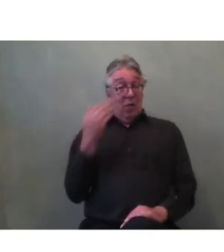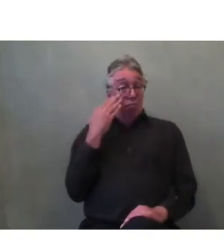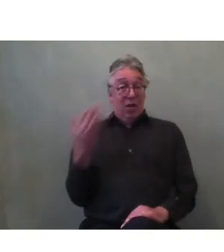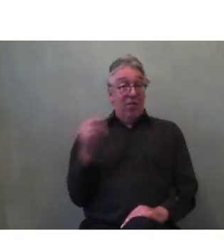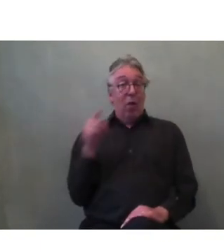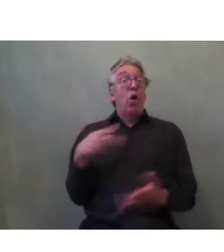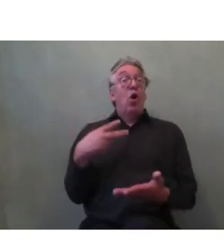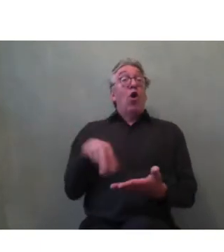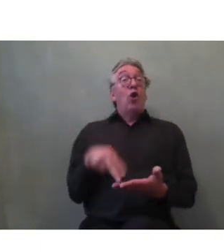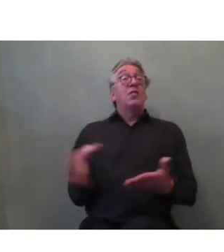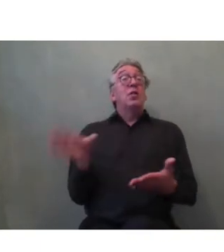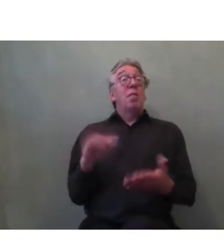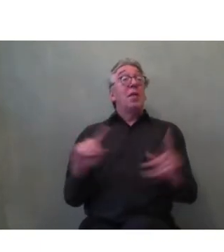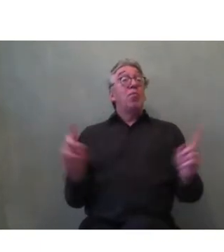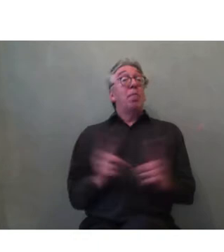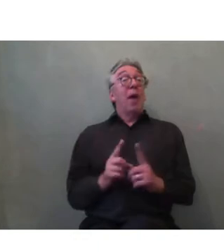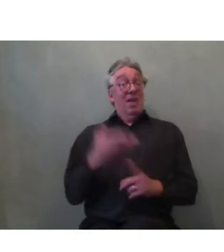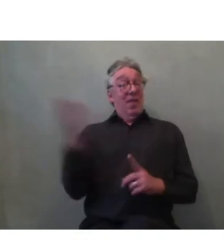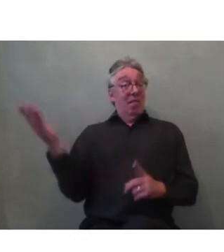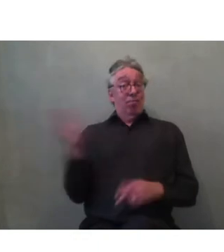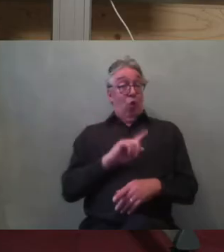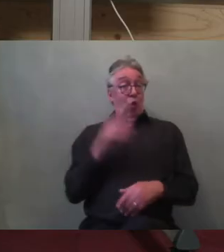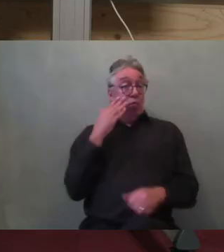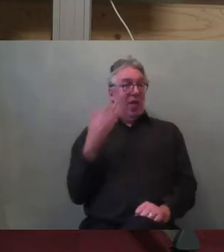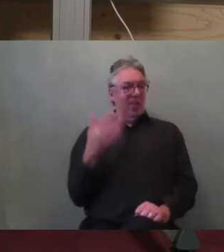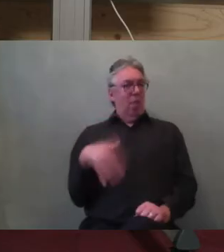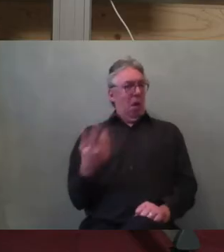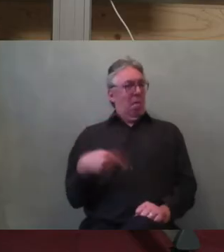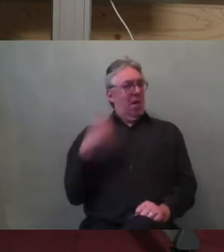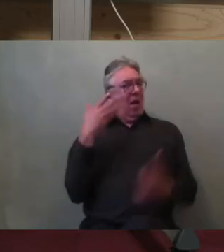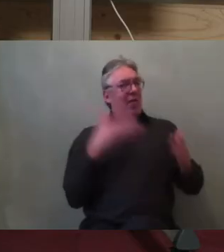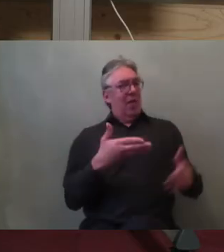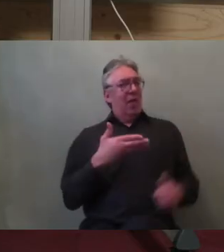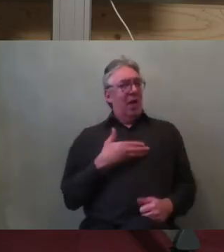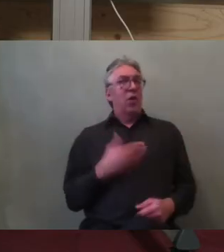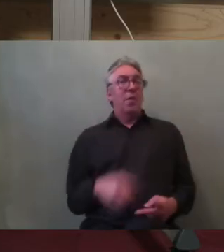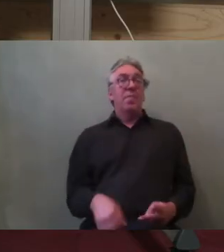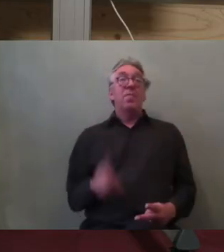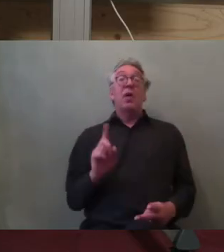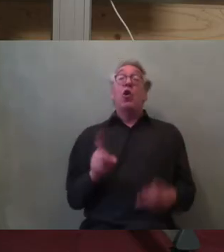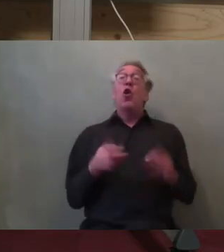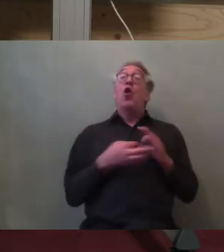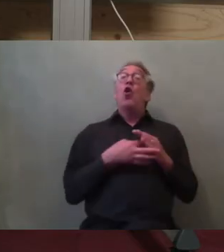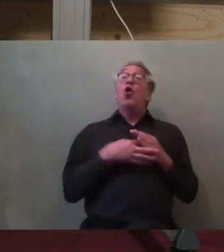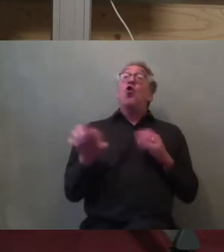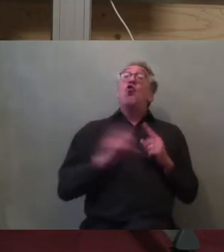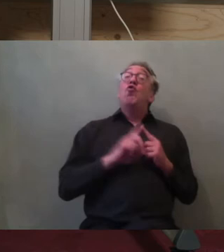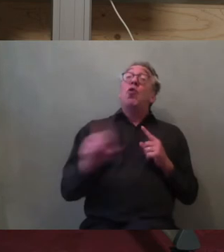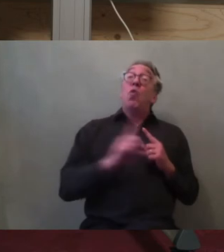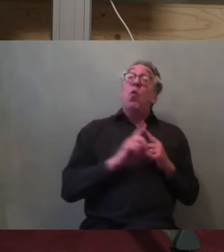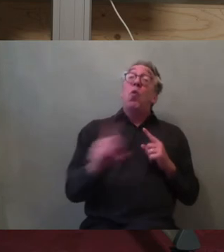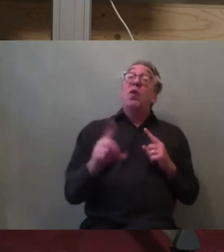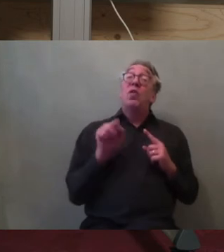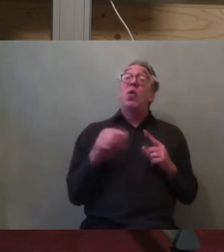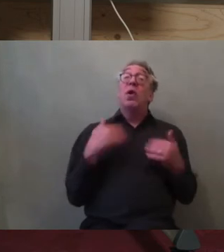een beperking. Dus dat daar eigenlijk meer aandacht naartoe zou mogen. En het vervoer is dat mensen met een beperking afhankelijk